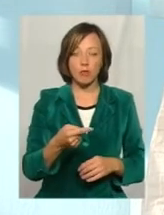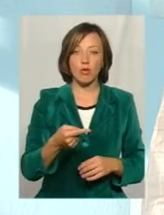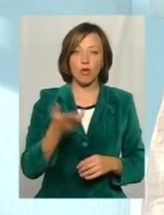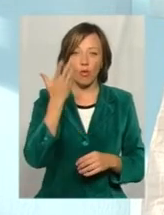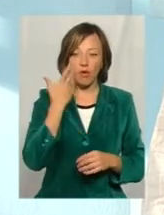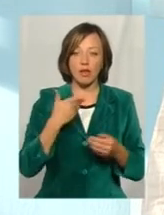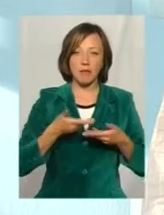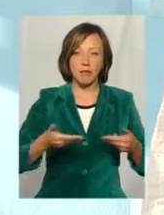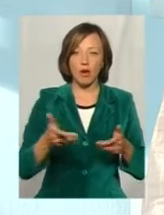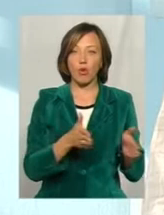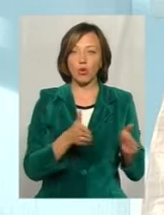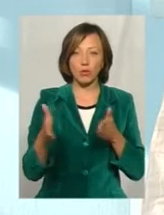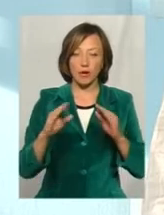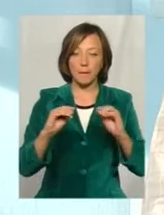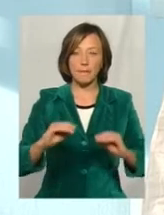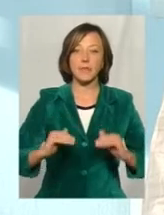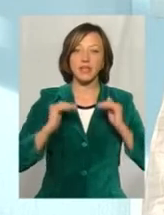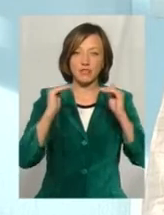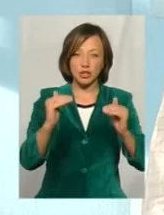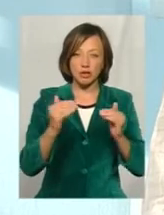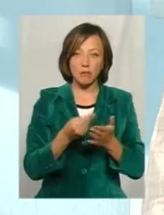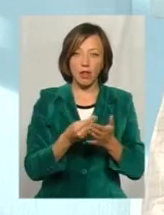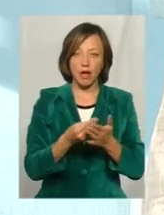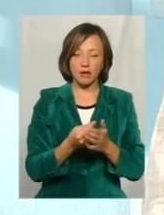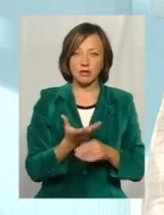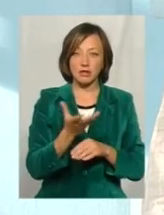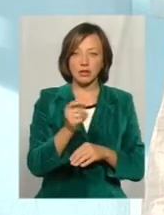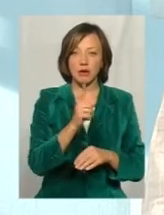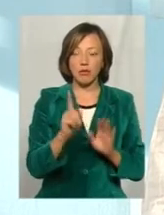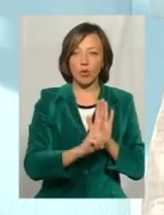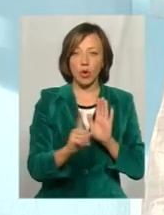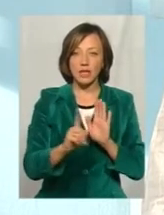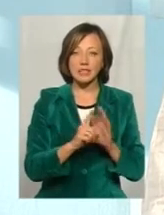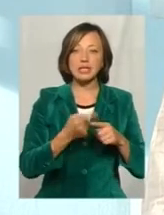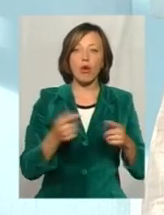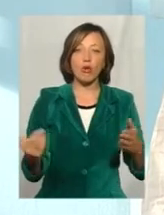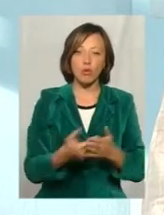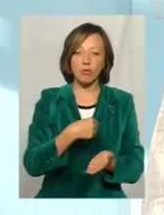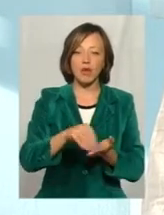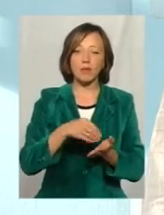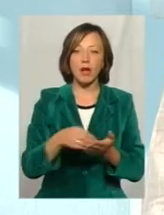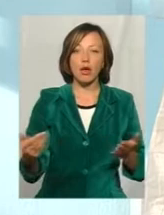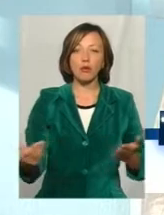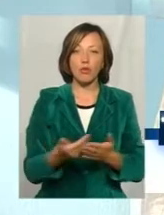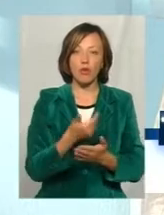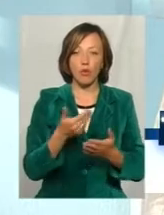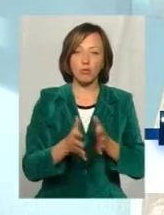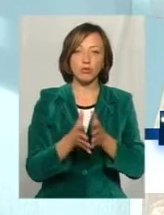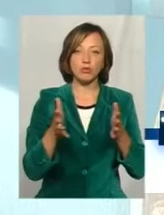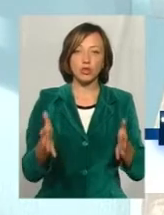йти на мінімальне підвищення вартості проїзду. Це оновлення рухомого складу, це придбання нового,